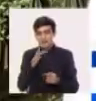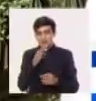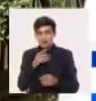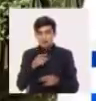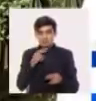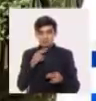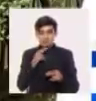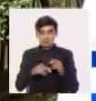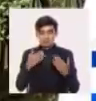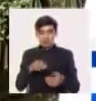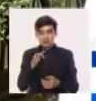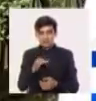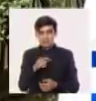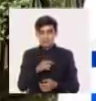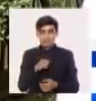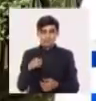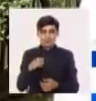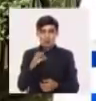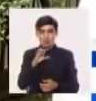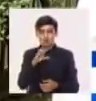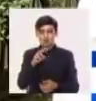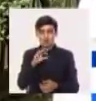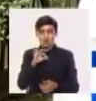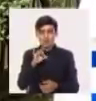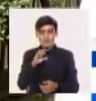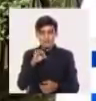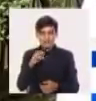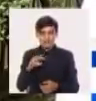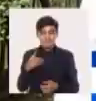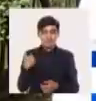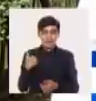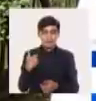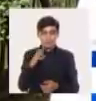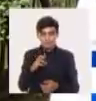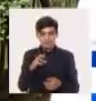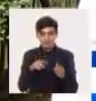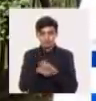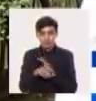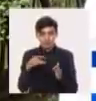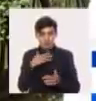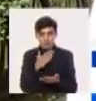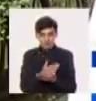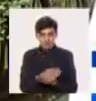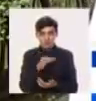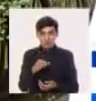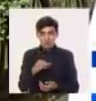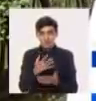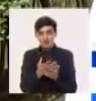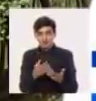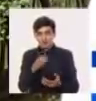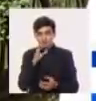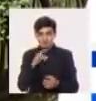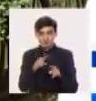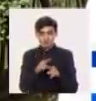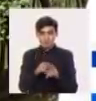бірінші осы құрамындағы аскорбин қышқылының жоғарылығы мен Б тобының витаминінің көп мөлшерде болуымен және минералдық